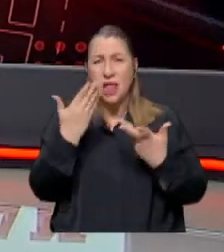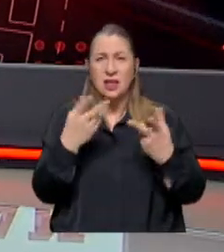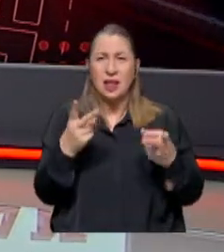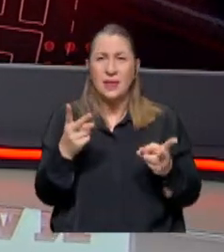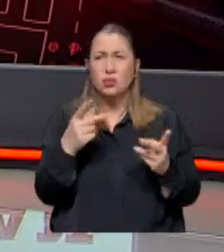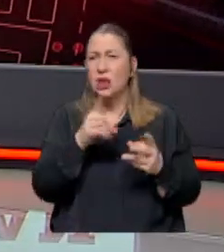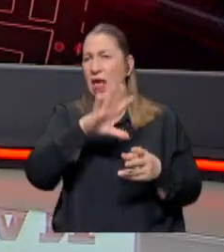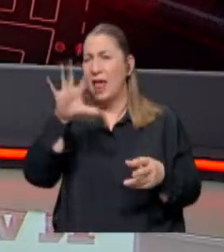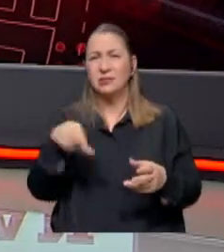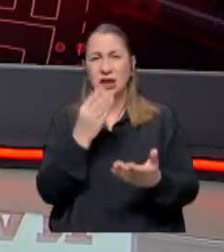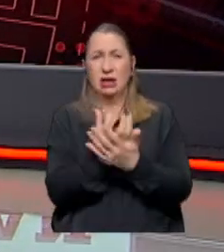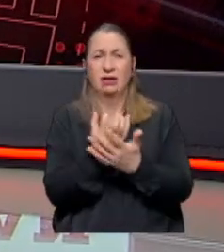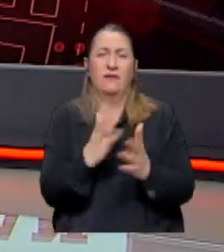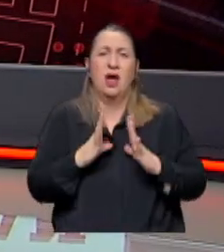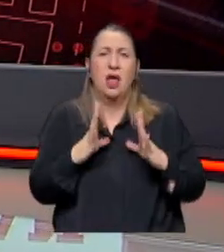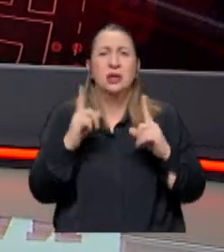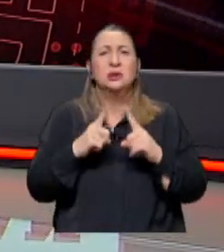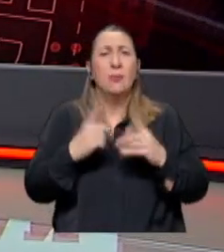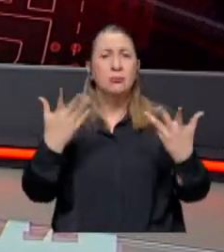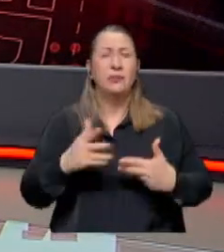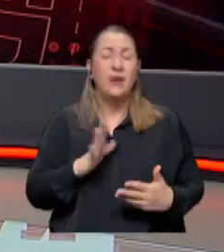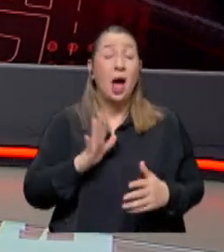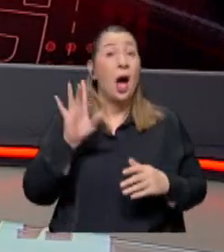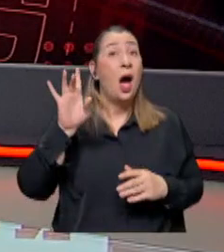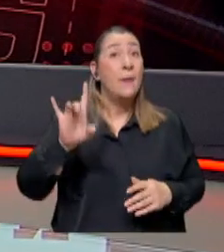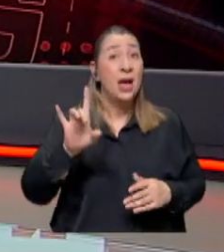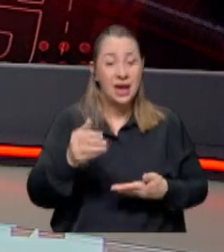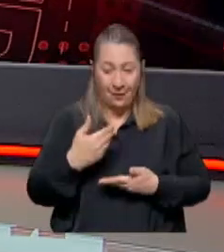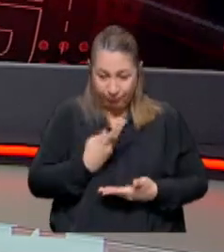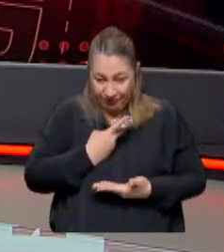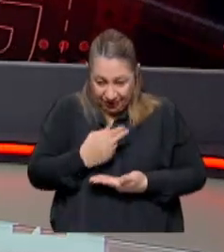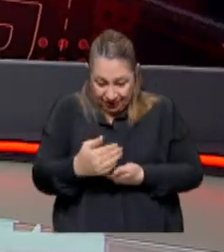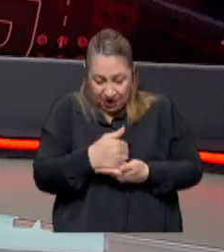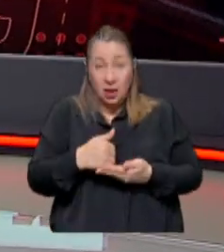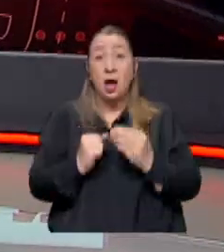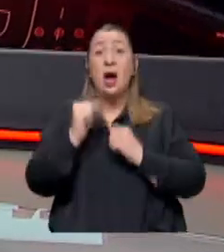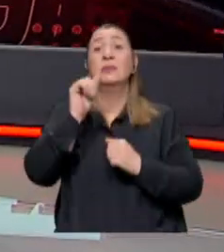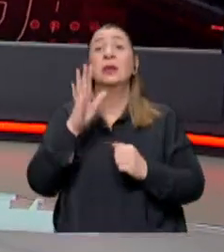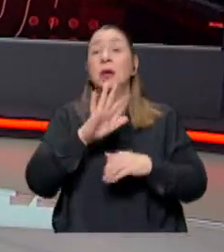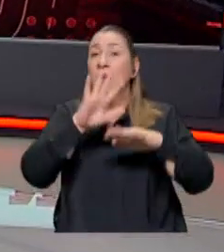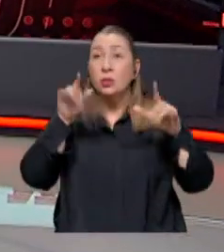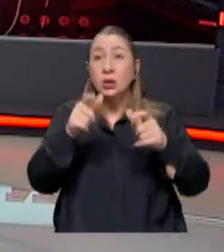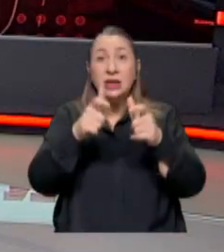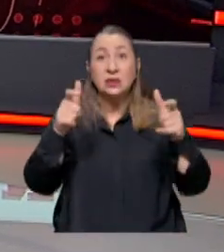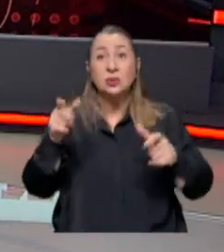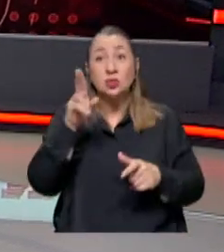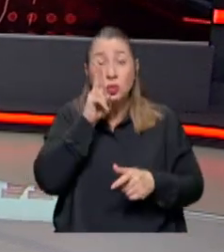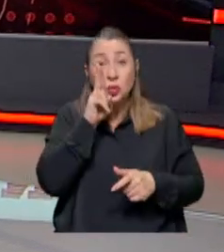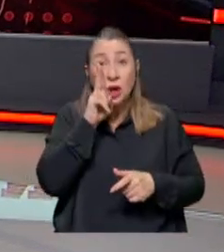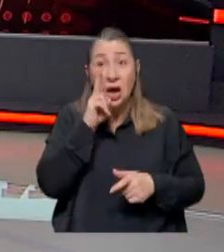Anlatılabilir de yani, bunların hepsinin kaydı kuydu var. Hesabı var. Fakat geliri artmadı. Ne oldu? Gene bütün bu gelişmelerin